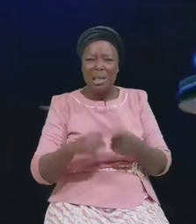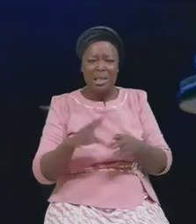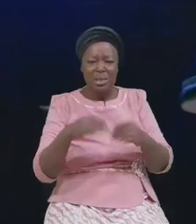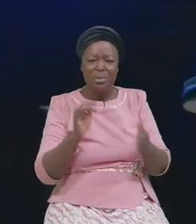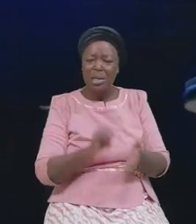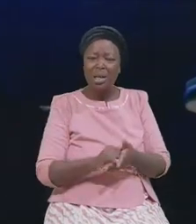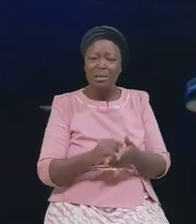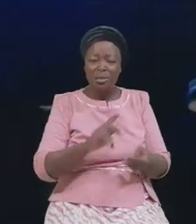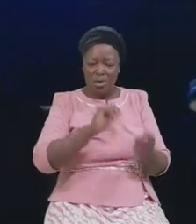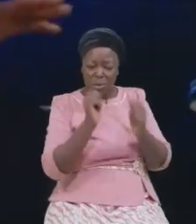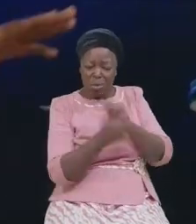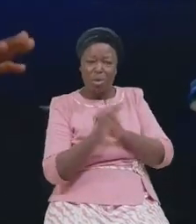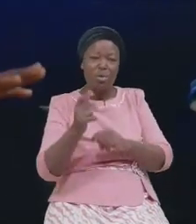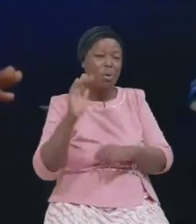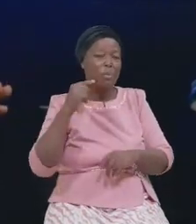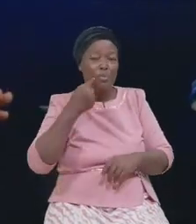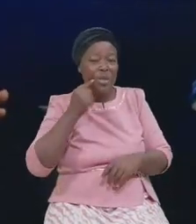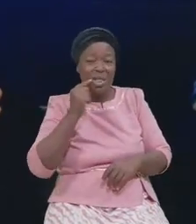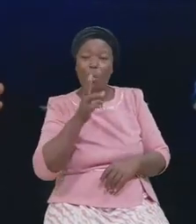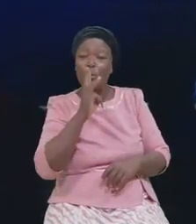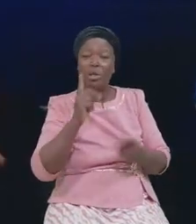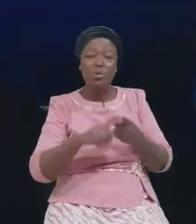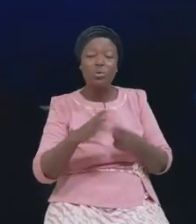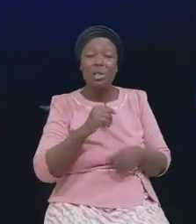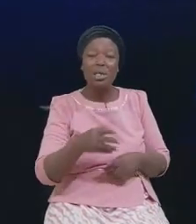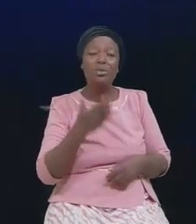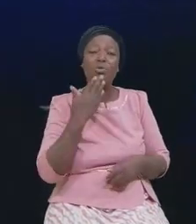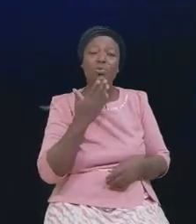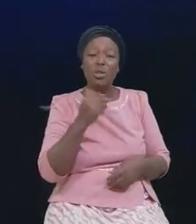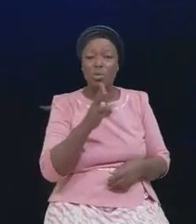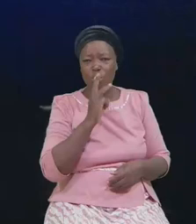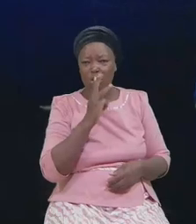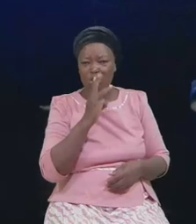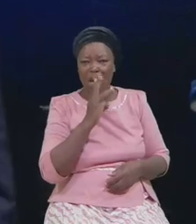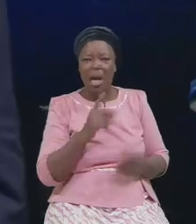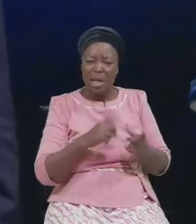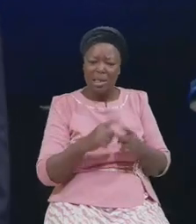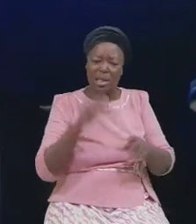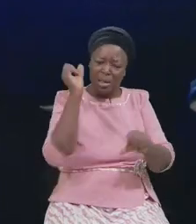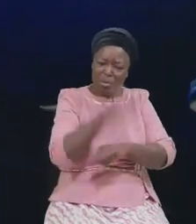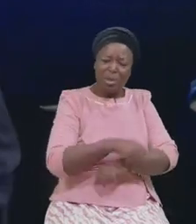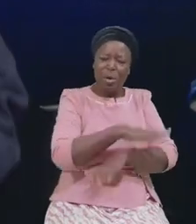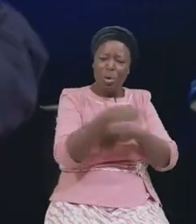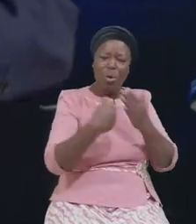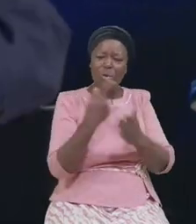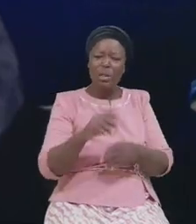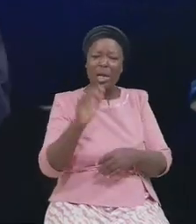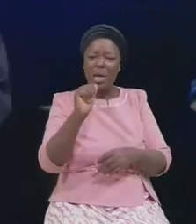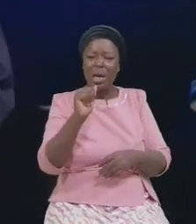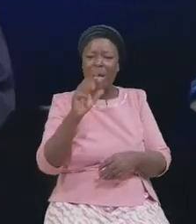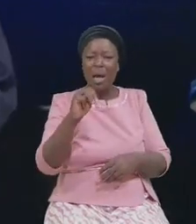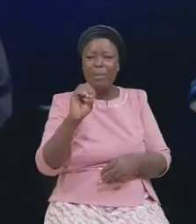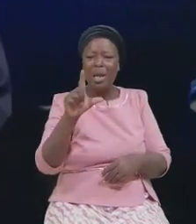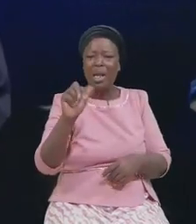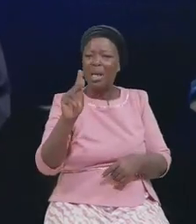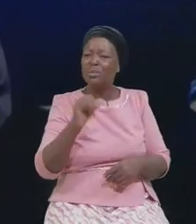buvable. Il a déjà surmonté tous les amalécites pour vous. Pourquoi ne pas retourner vers lui? Mais pourquoi vous